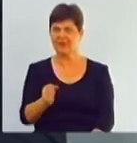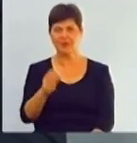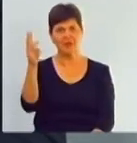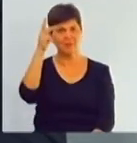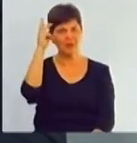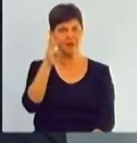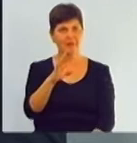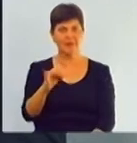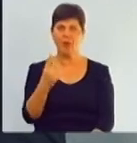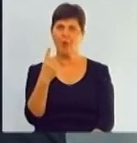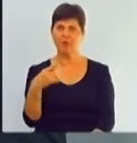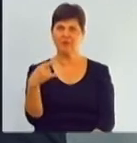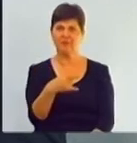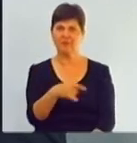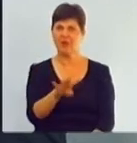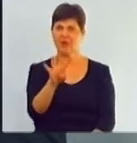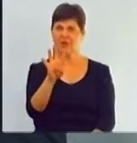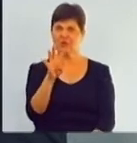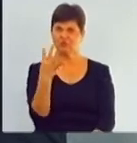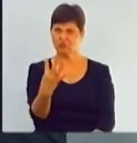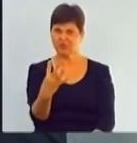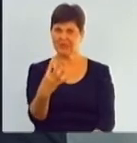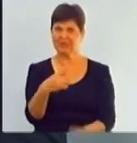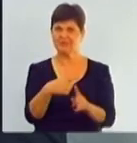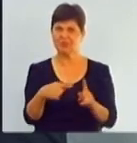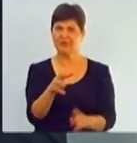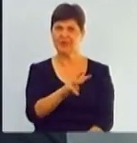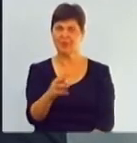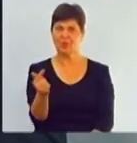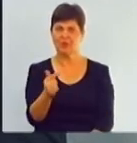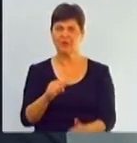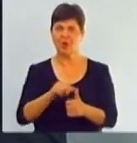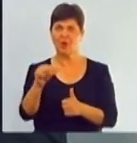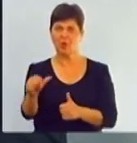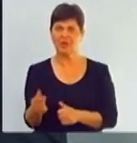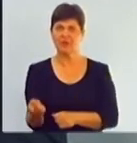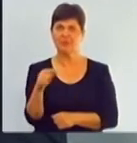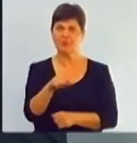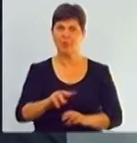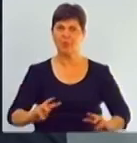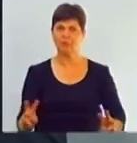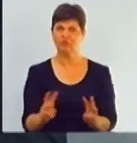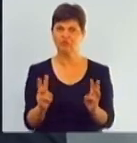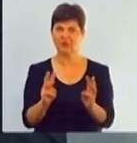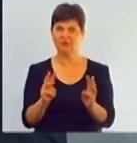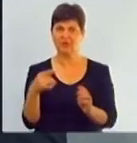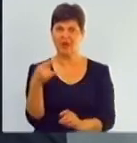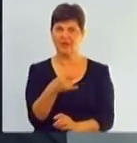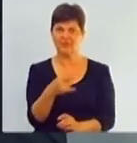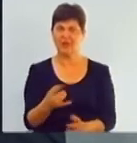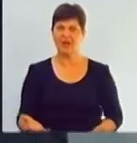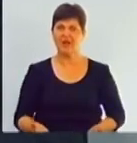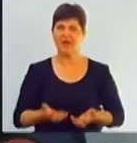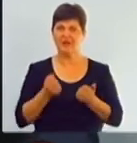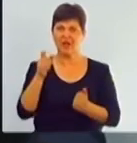Вартість однієї автівки понад 4,5 мільйони гривень. Окрім того, окрім пожежних автівок, рятувальникам